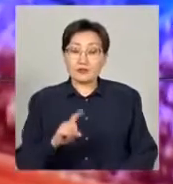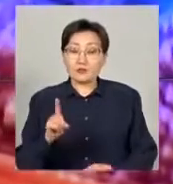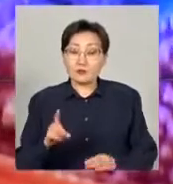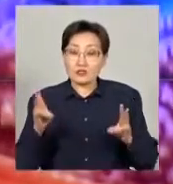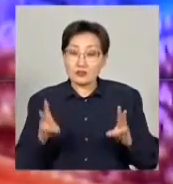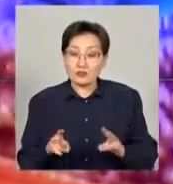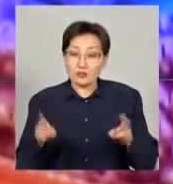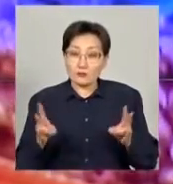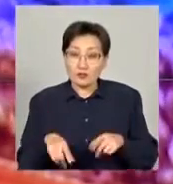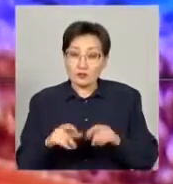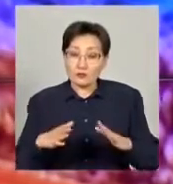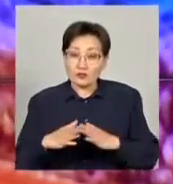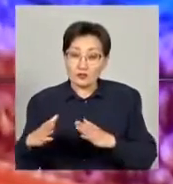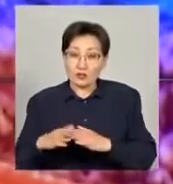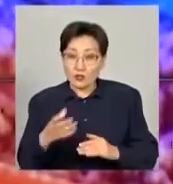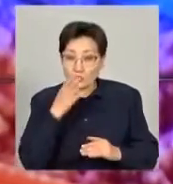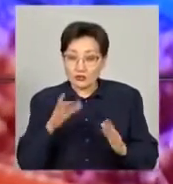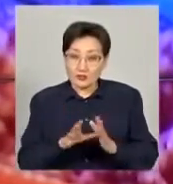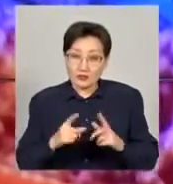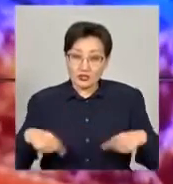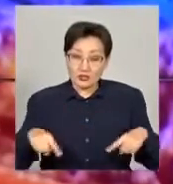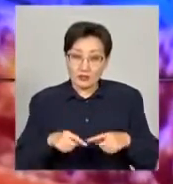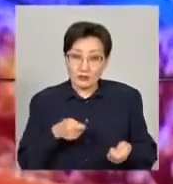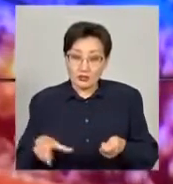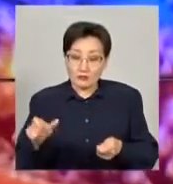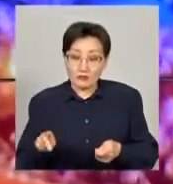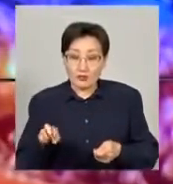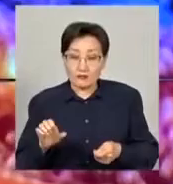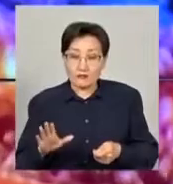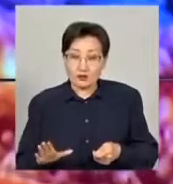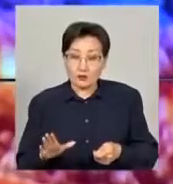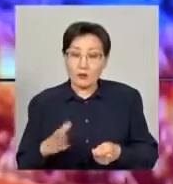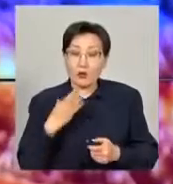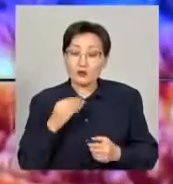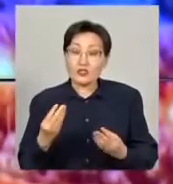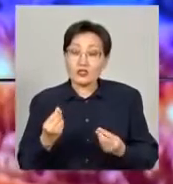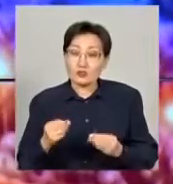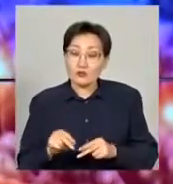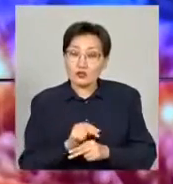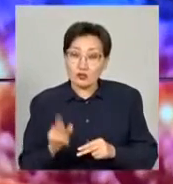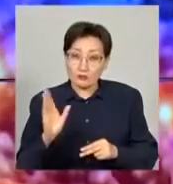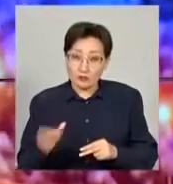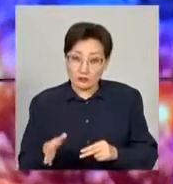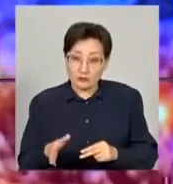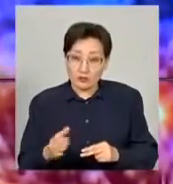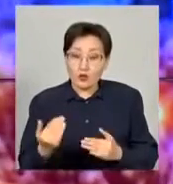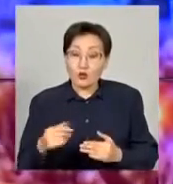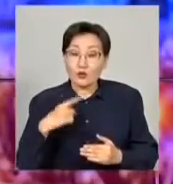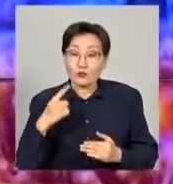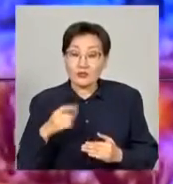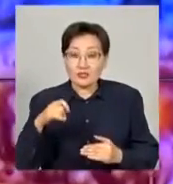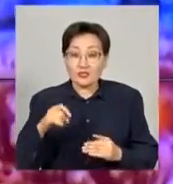Екібастұздағы апаттан зардап шеккен үйлерді жылу электр орталығының басшысы Александр Клебанов өз қаражатына жөндеп беретін болды. Оның